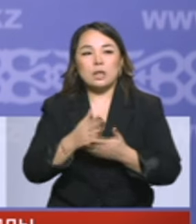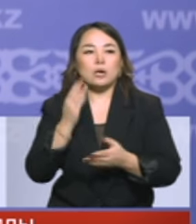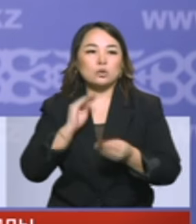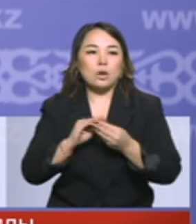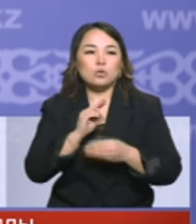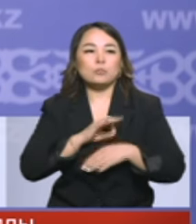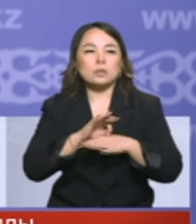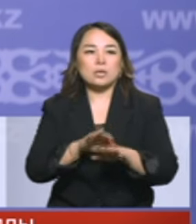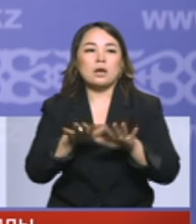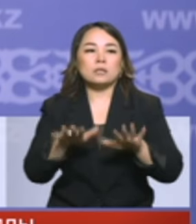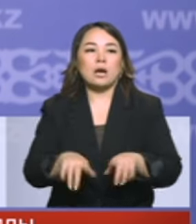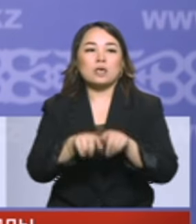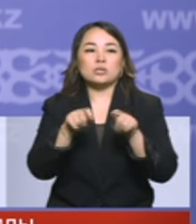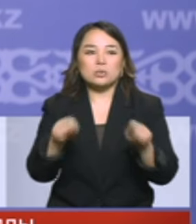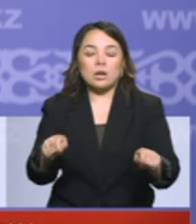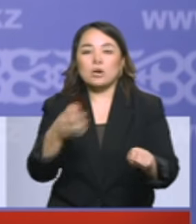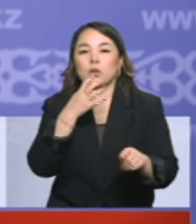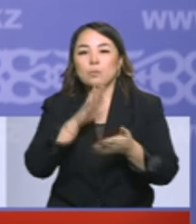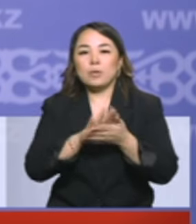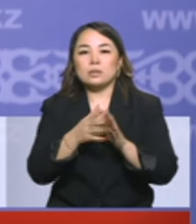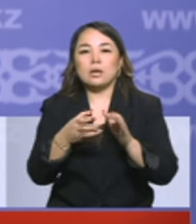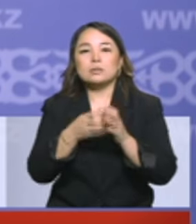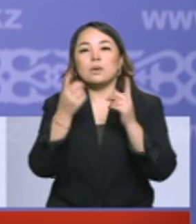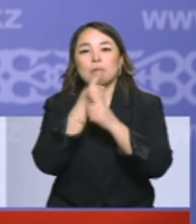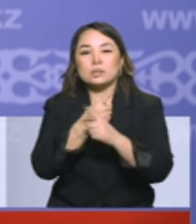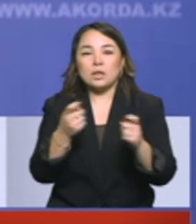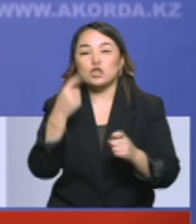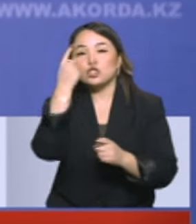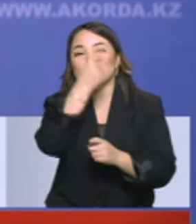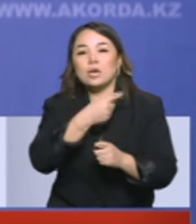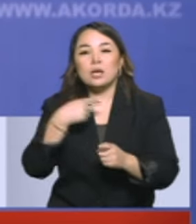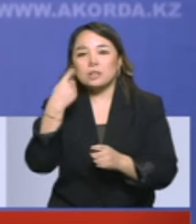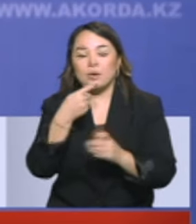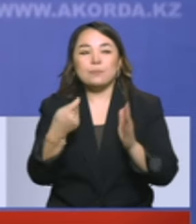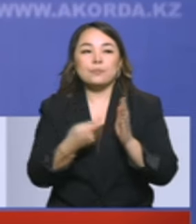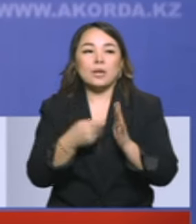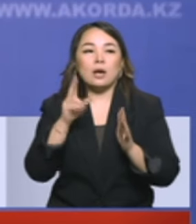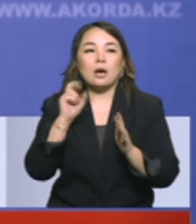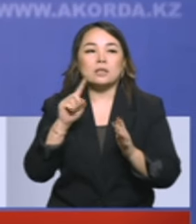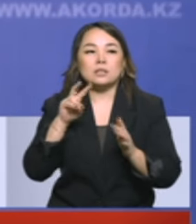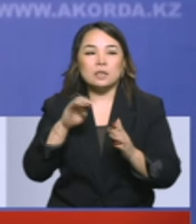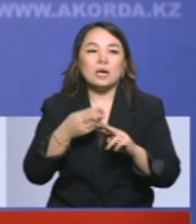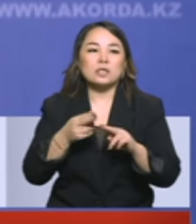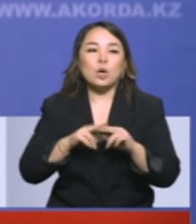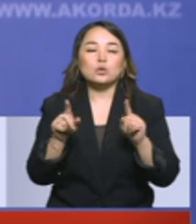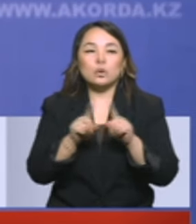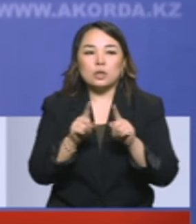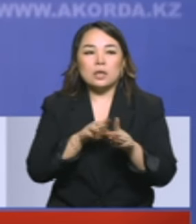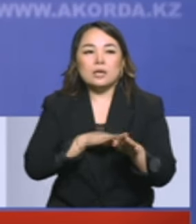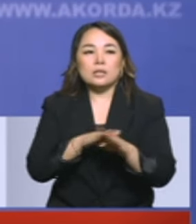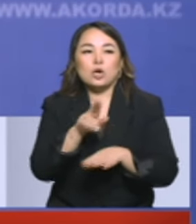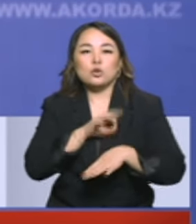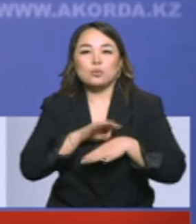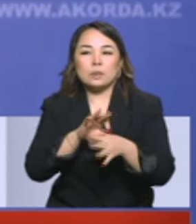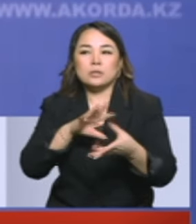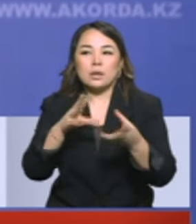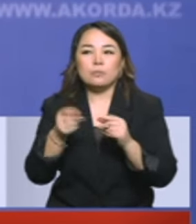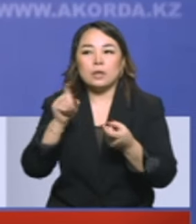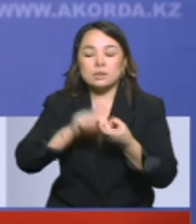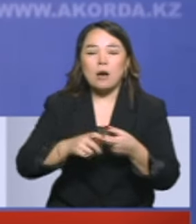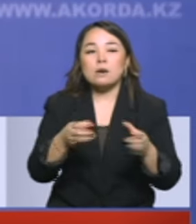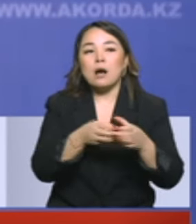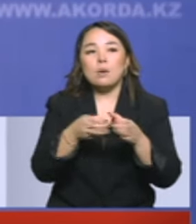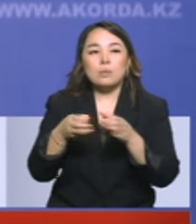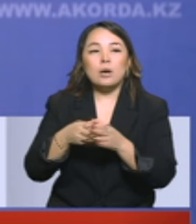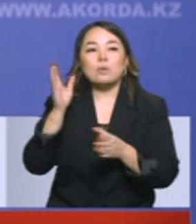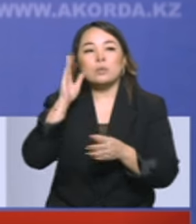ашылды. Сонымен қатар жылыту маусым бойынша баяндадым. Жеке Қармет компаниясының жаңа инвесторын атқарып жатқан жұмыстары бойынша